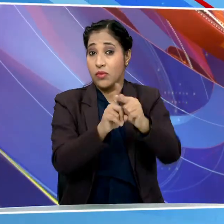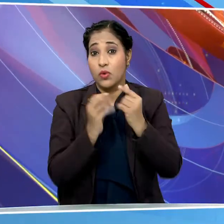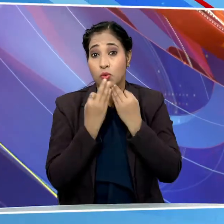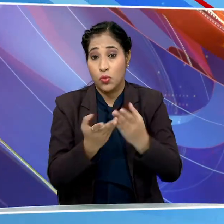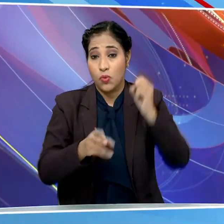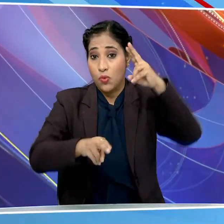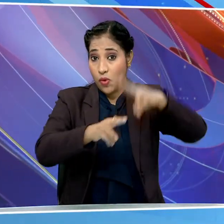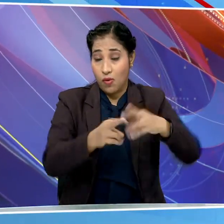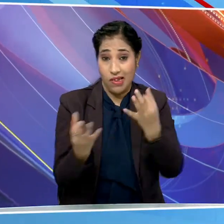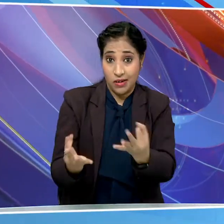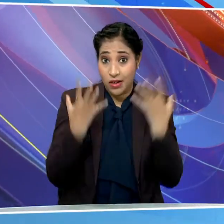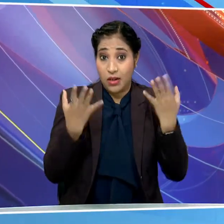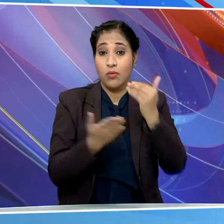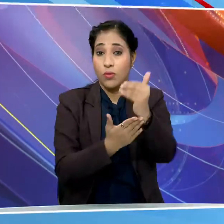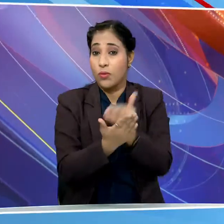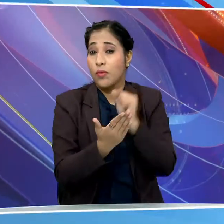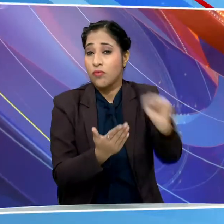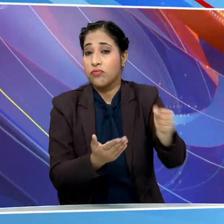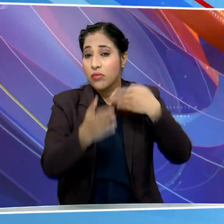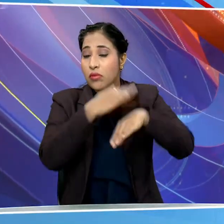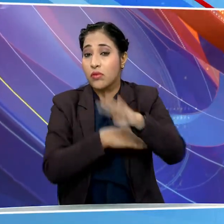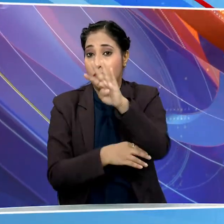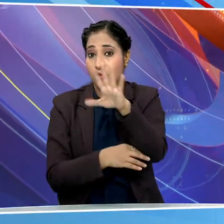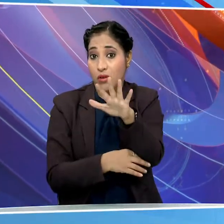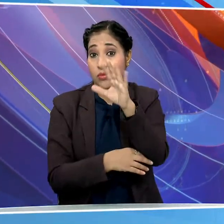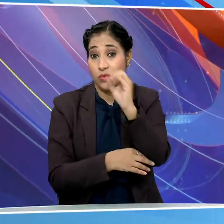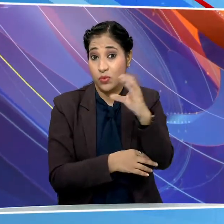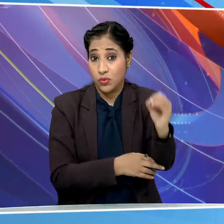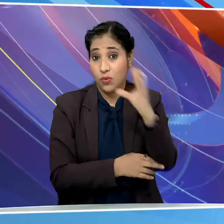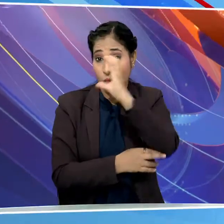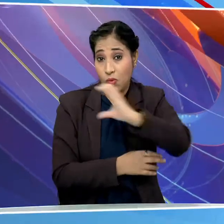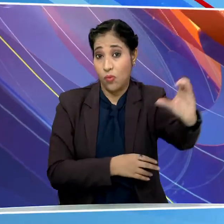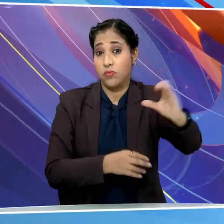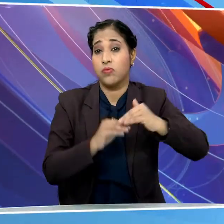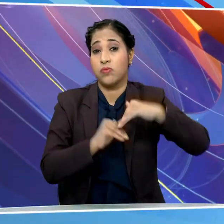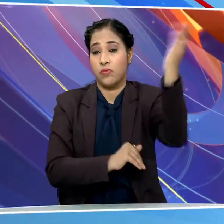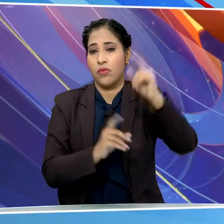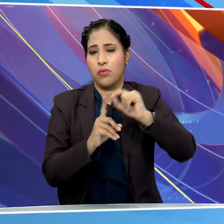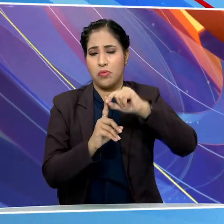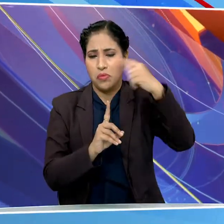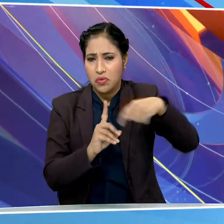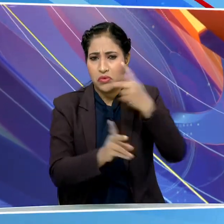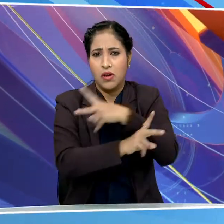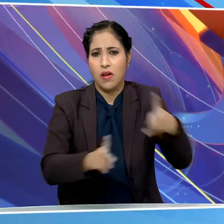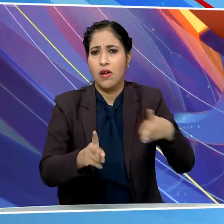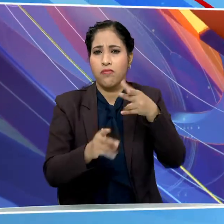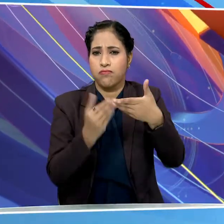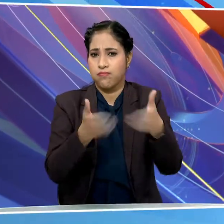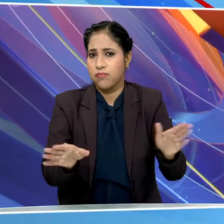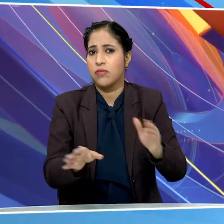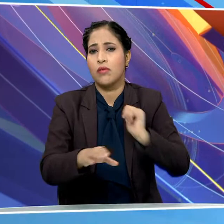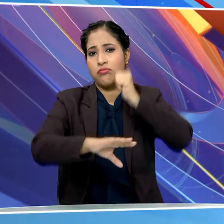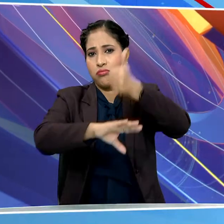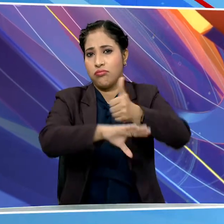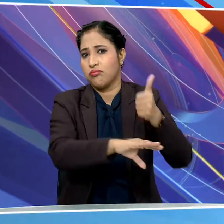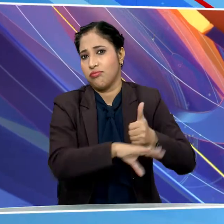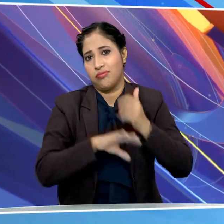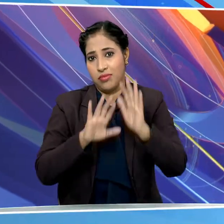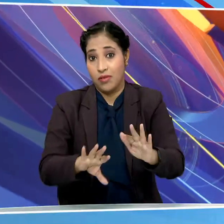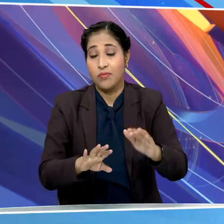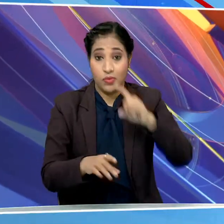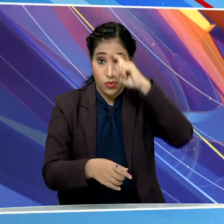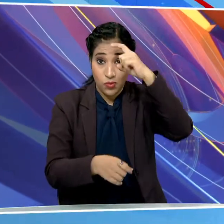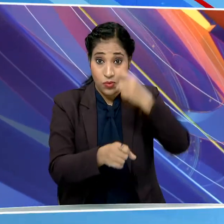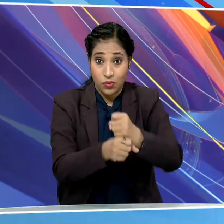ऑफ एक्सीलेंस कार्यक्रम के तहत 4500 करोड़ रुपए से अधिक की कई परियोजनाओं का लोकार्पण और शिलान्यास किए जाने